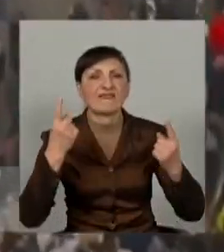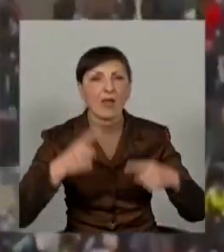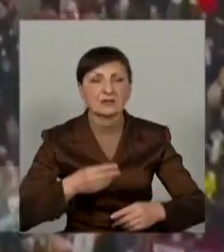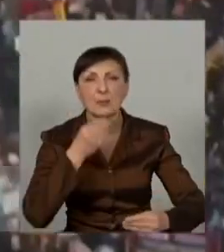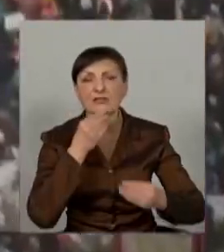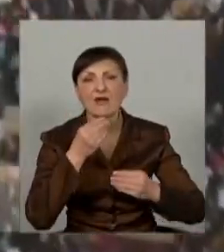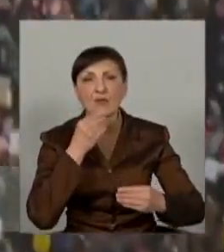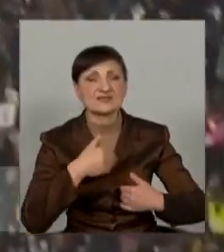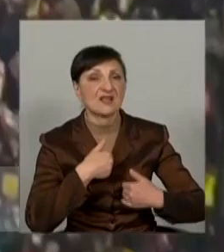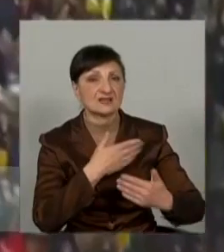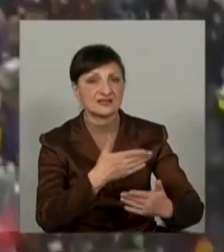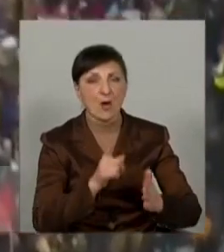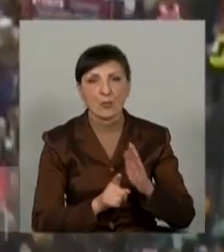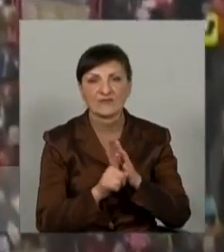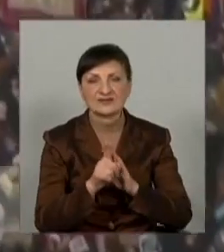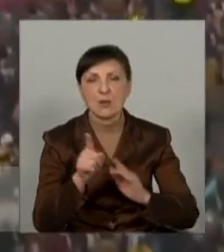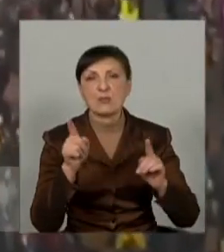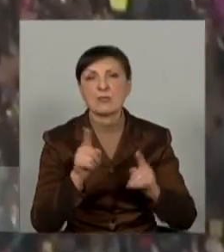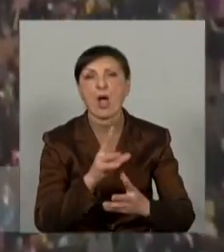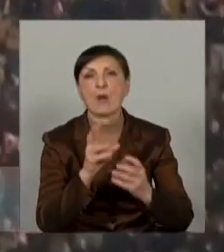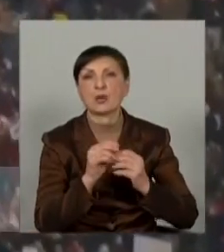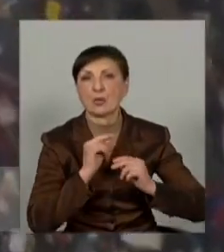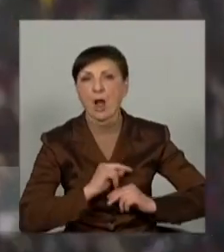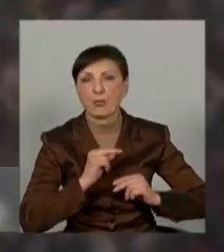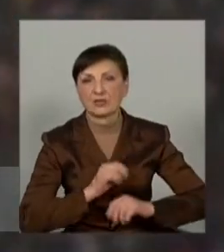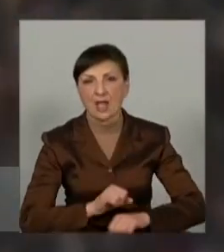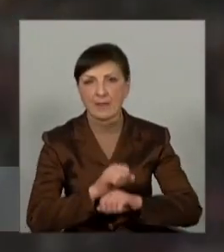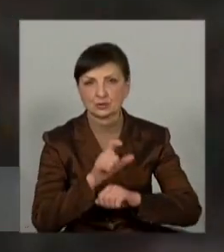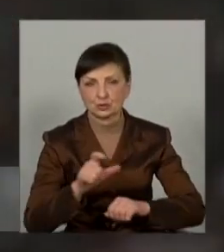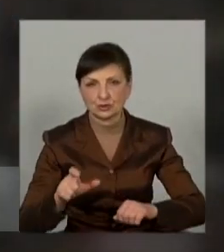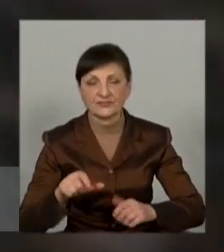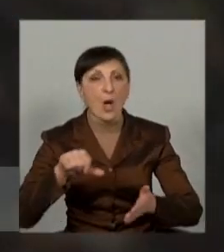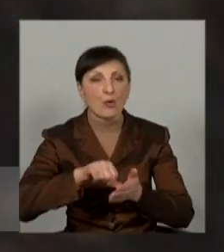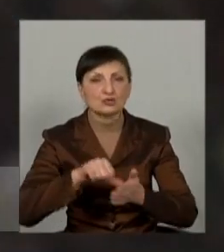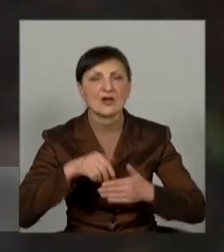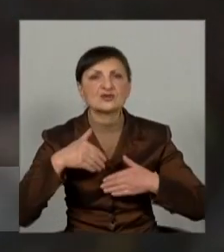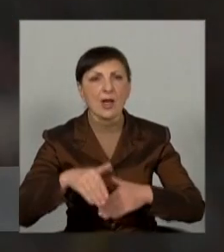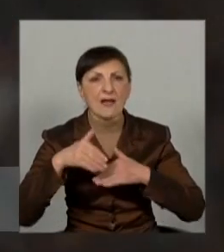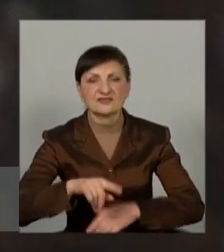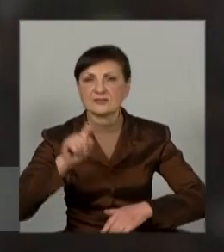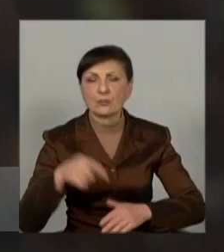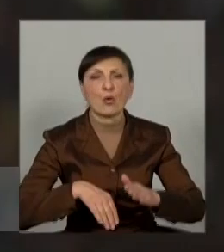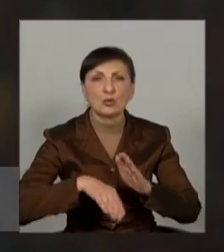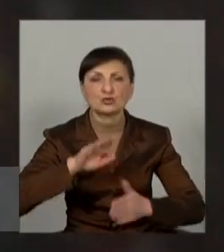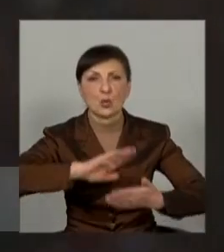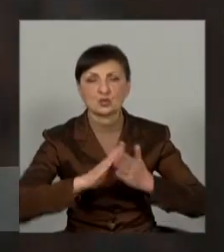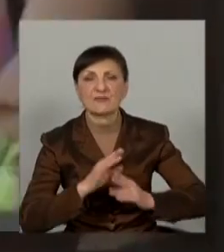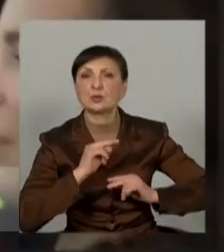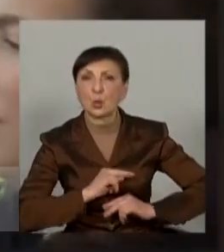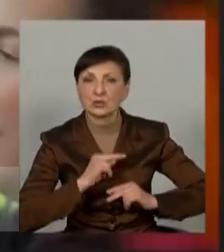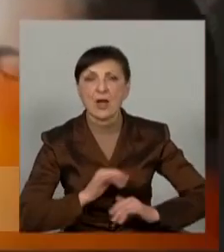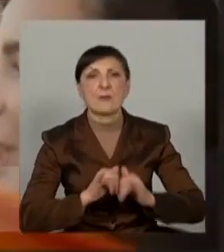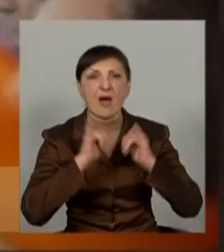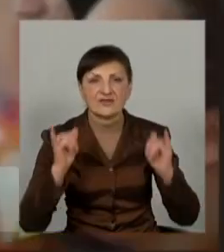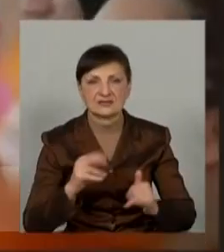по введению минимального объема работы для бастующих. Участники шествия требуют улучшить условия труда и повысить зарплаты.